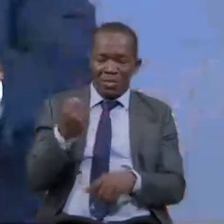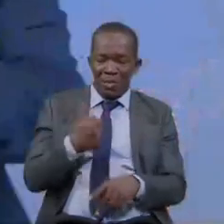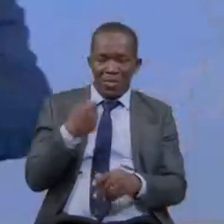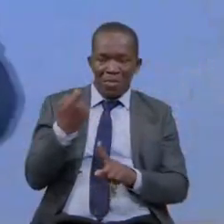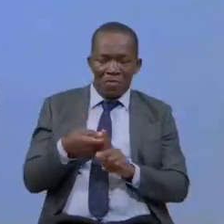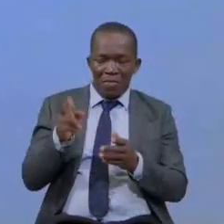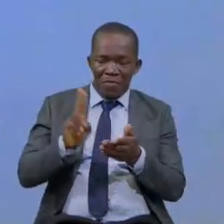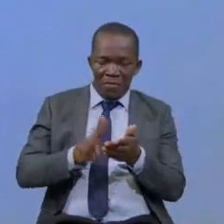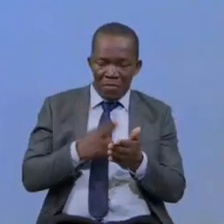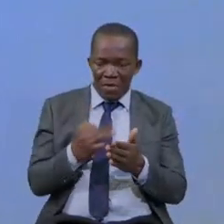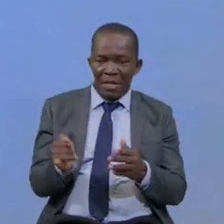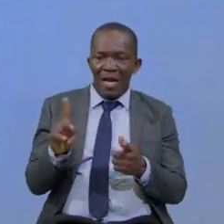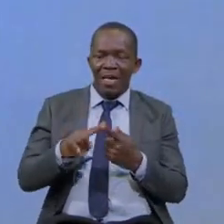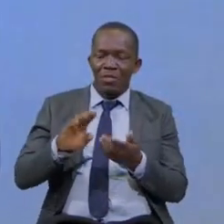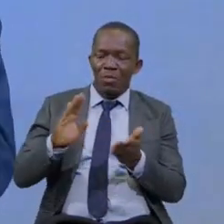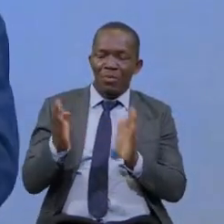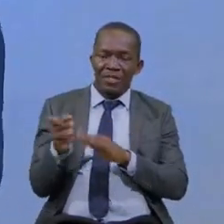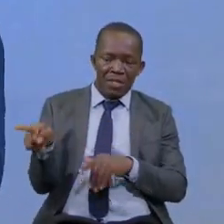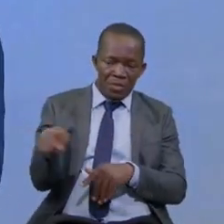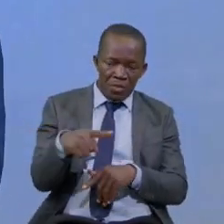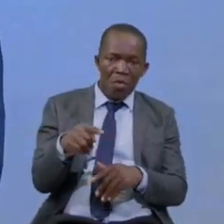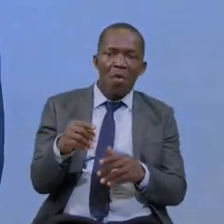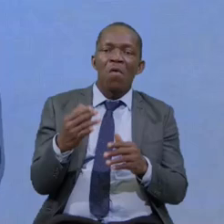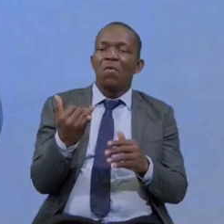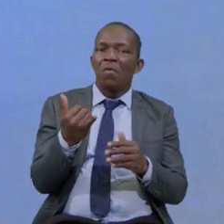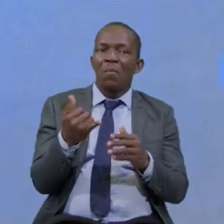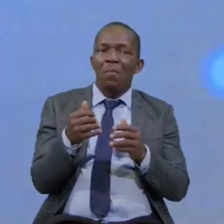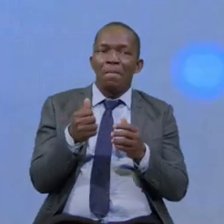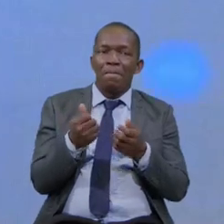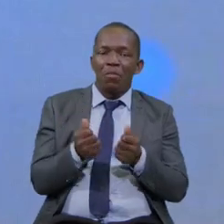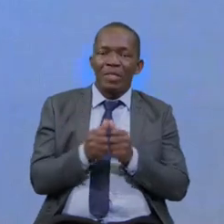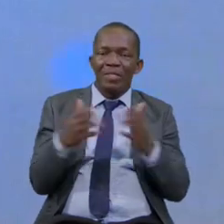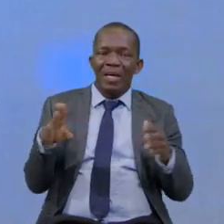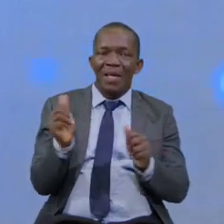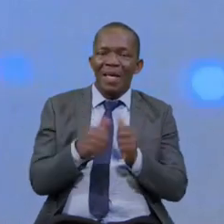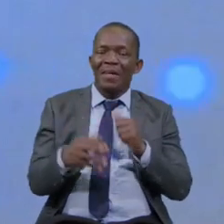faire paraître devant sa gloire irrépréhensible et dans l'allégresse,